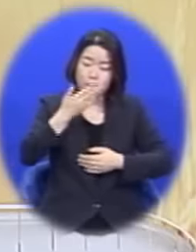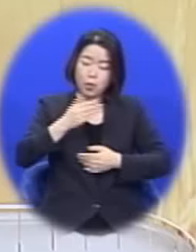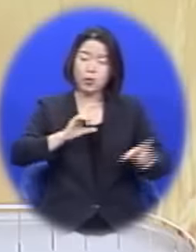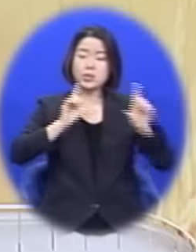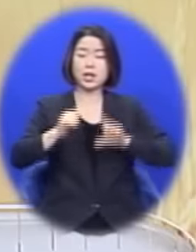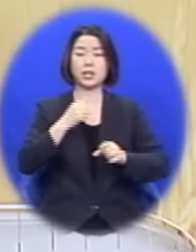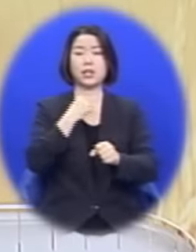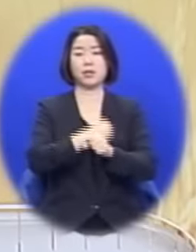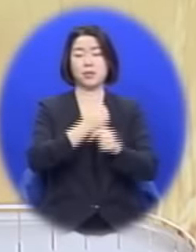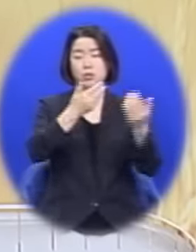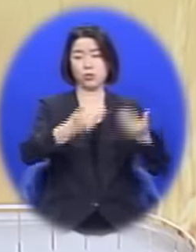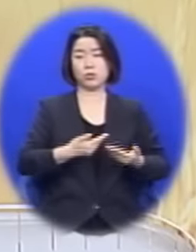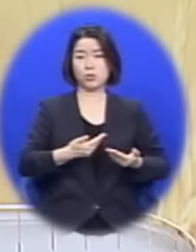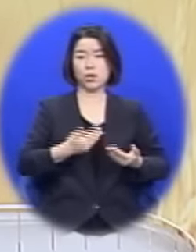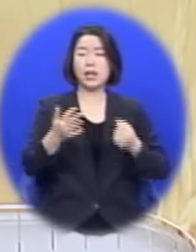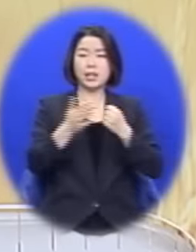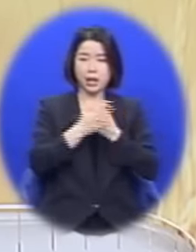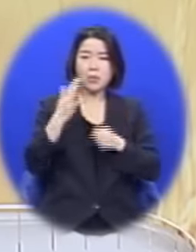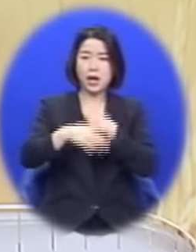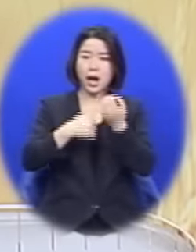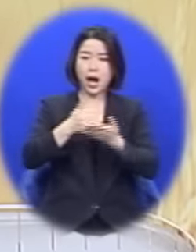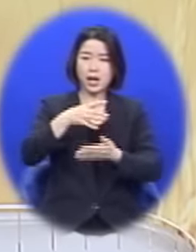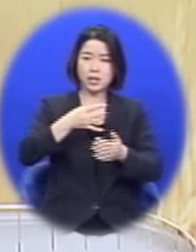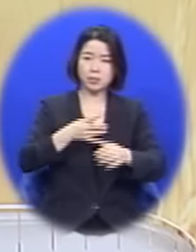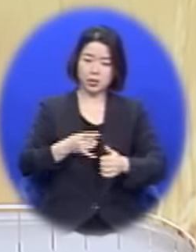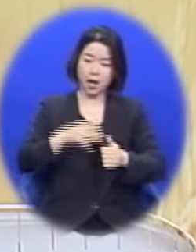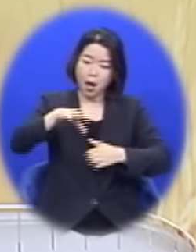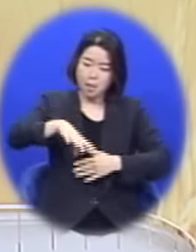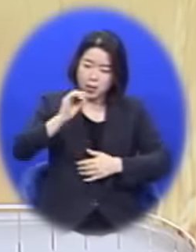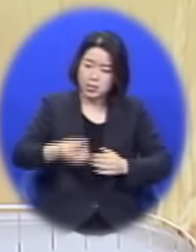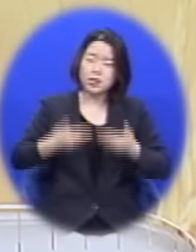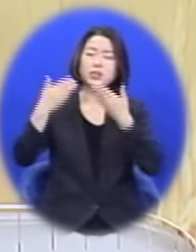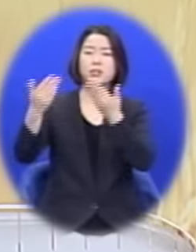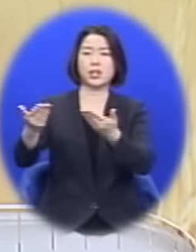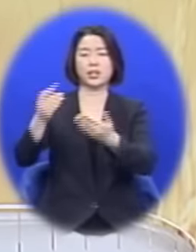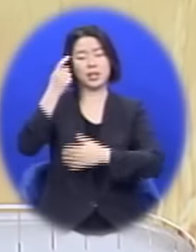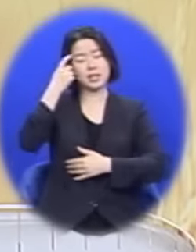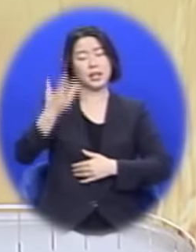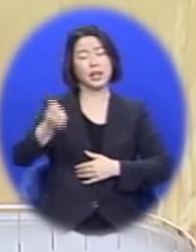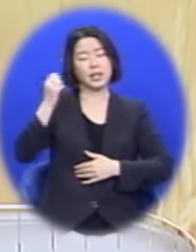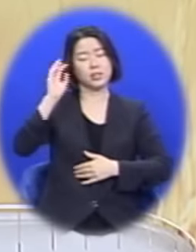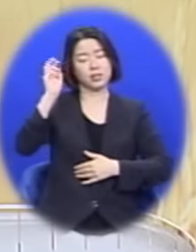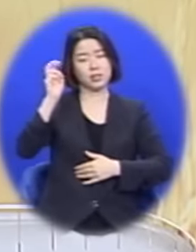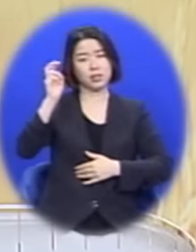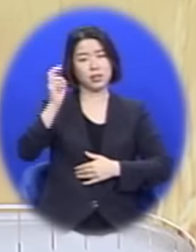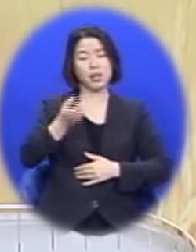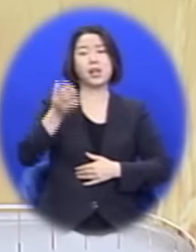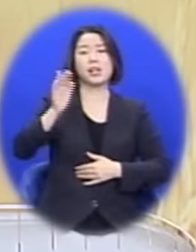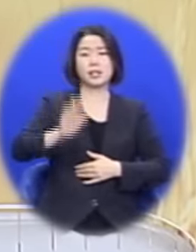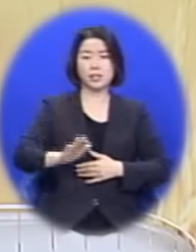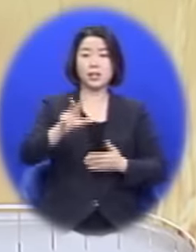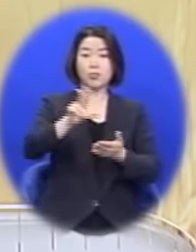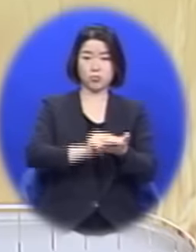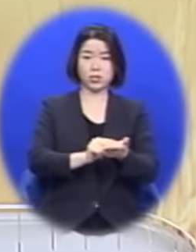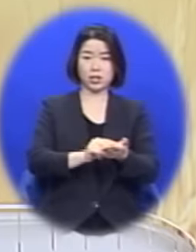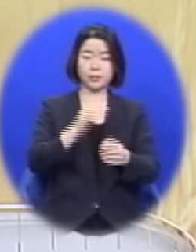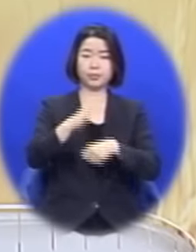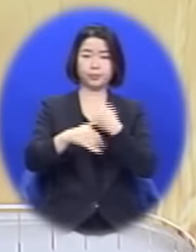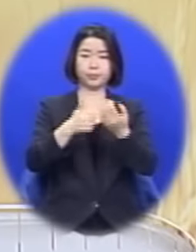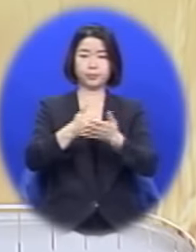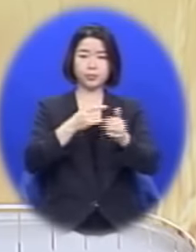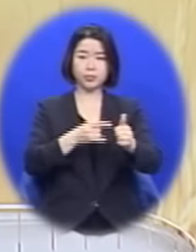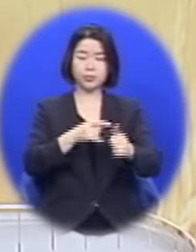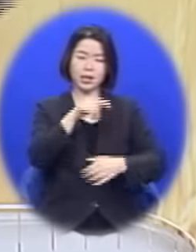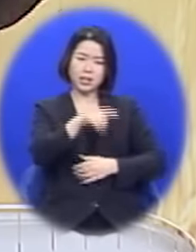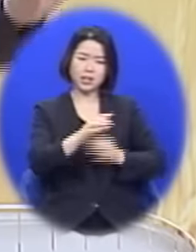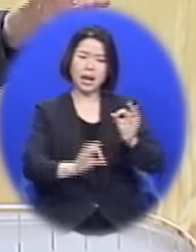먼저 바쳐야 돼. 아마 그들은 첫 해는 그렇게 했을 거예요. 근데 문제는 하나님께서